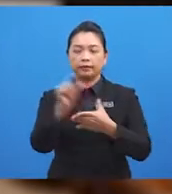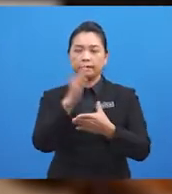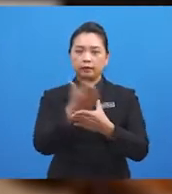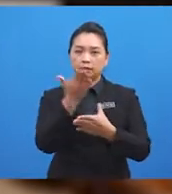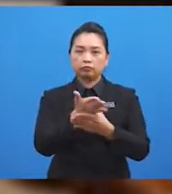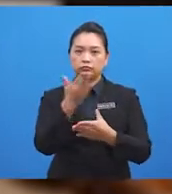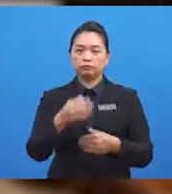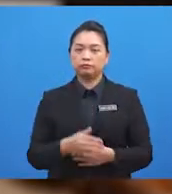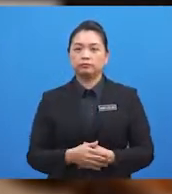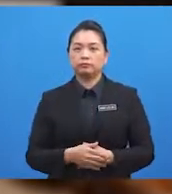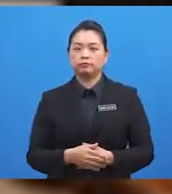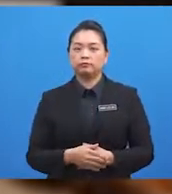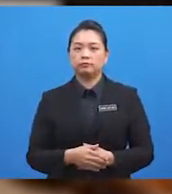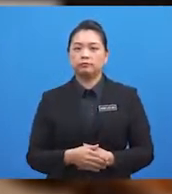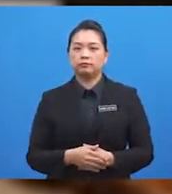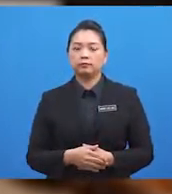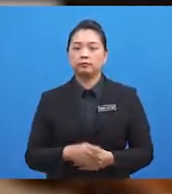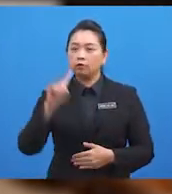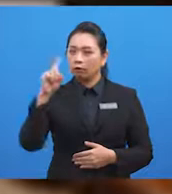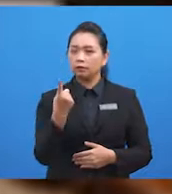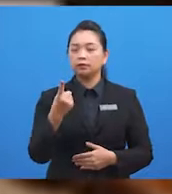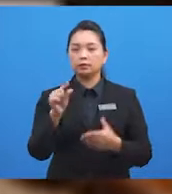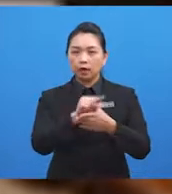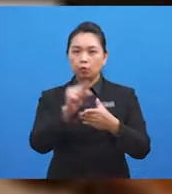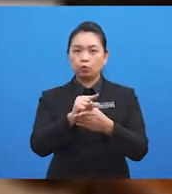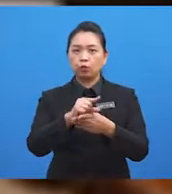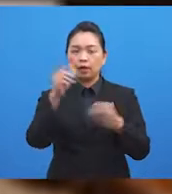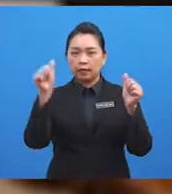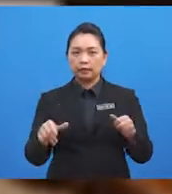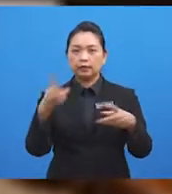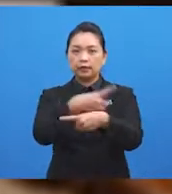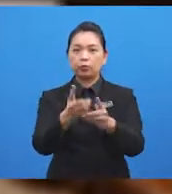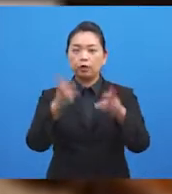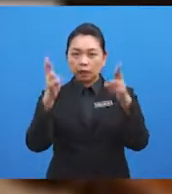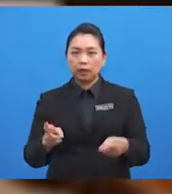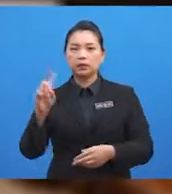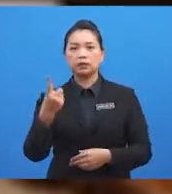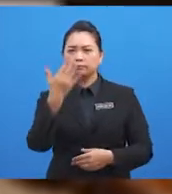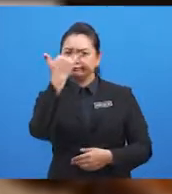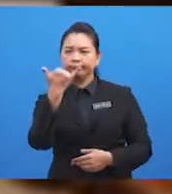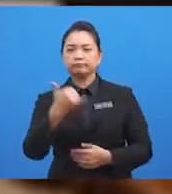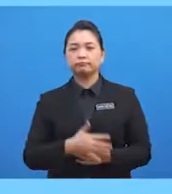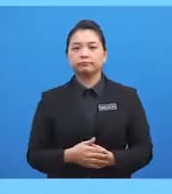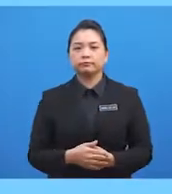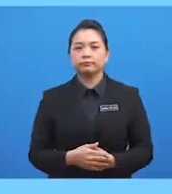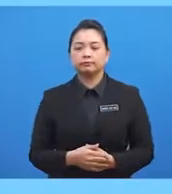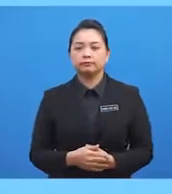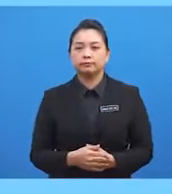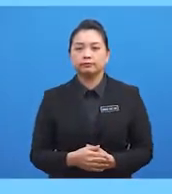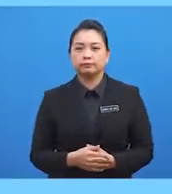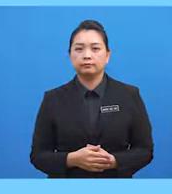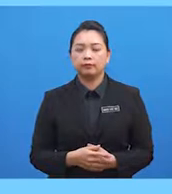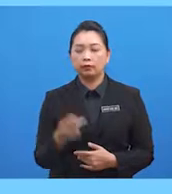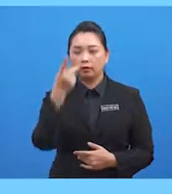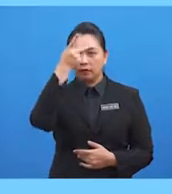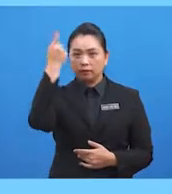hanya melibatkan ahli Dewan Rakyat. Mengapa begitu, para pelajar? Hal ini